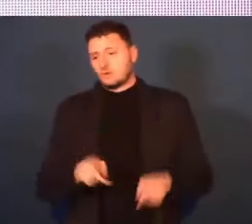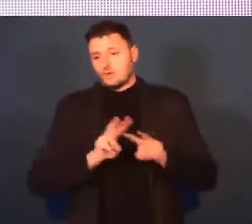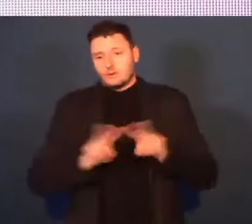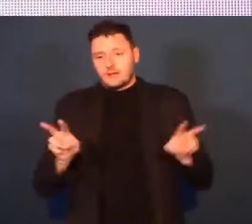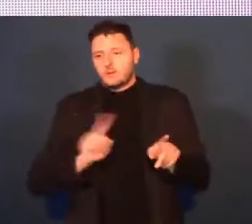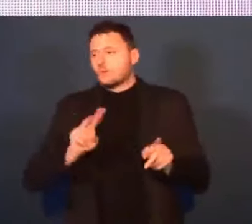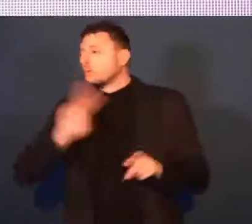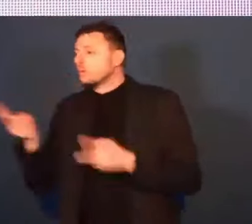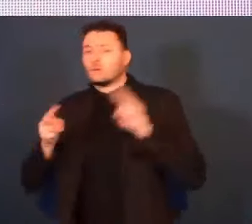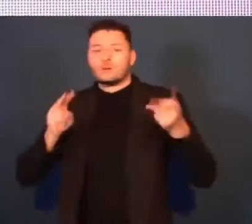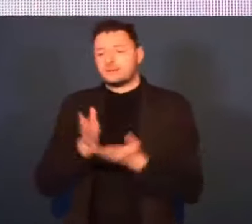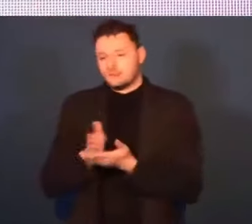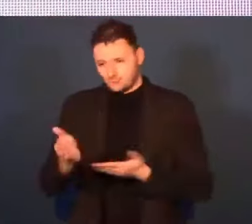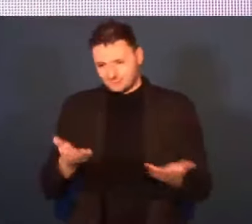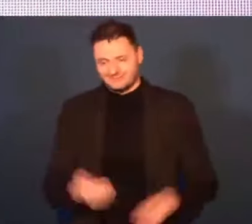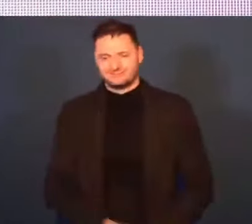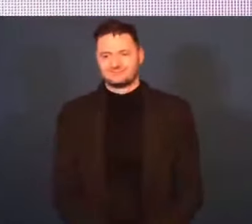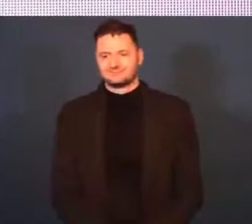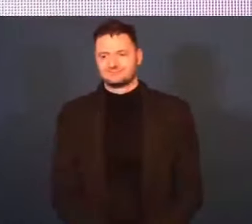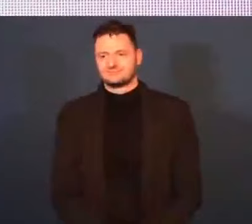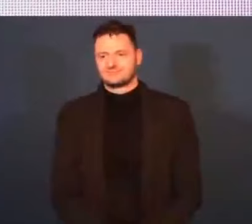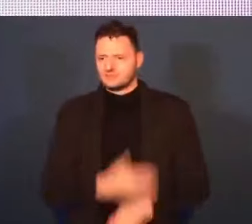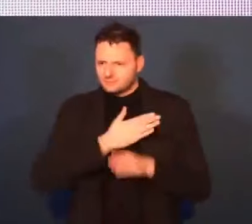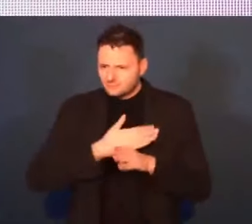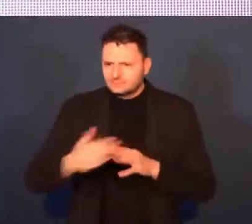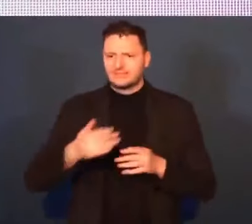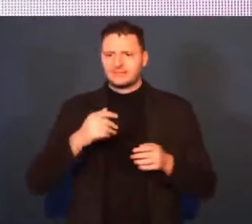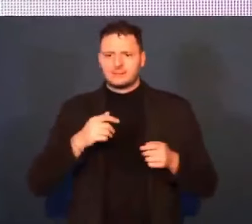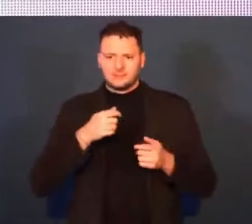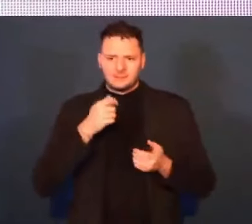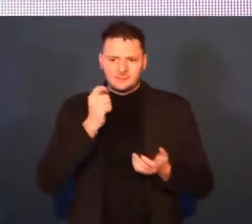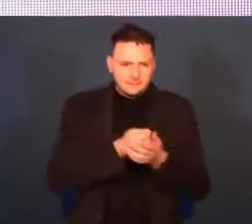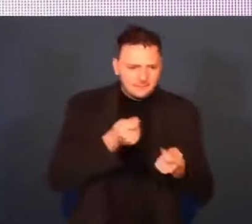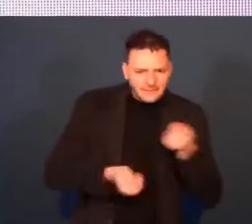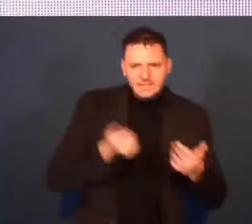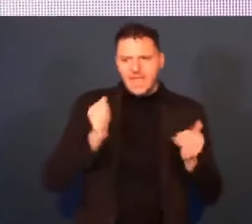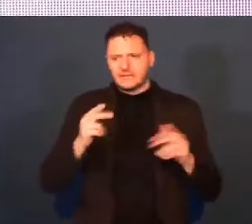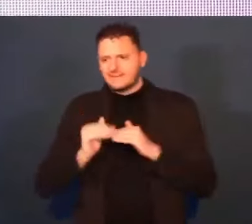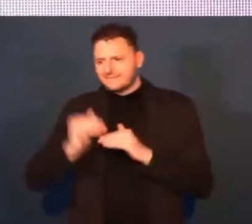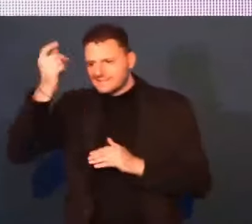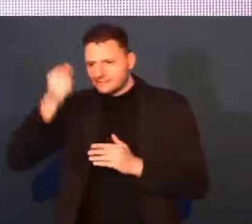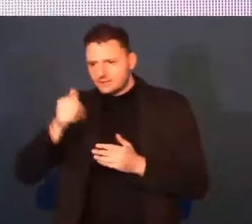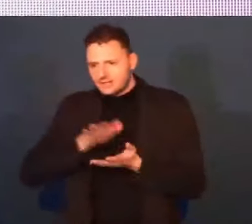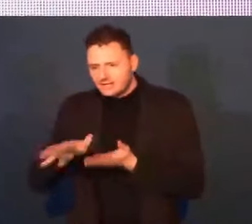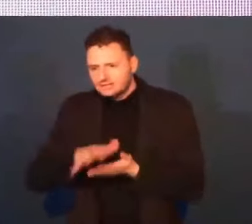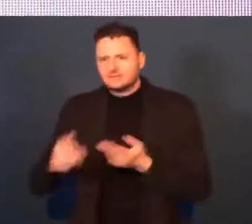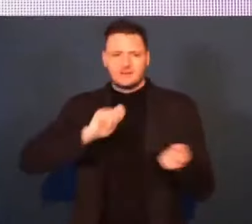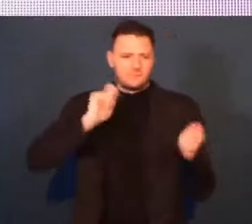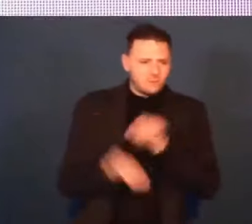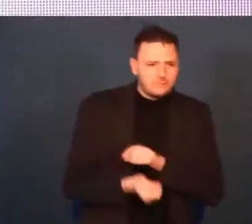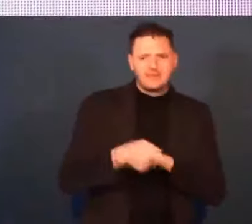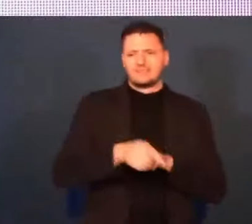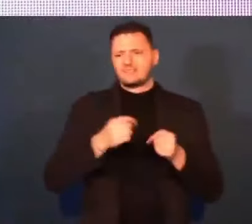плащаме огромната цена за това да правим промените, да модернизираме страната, да я реформираме, защото тя наистина има